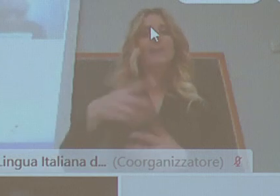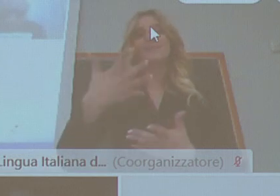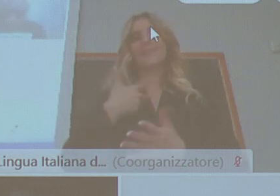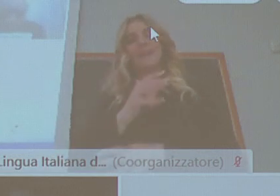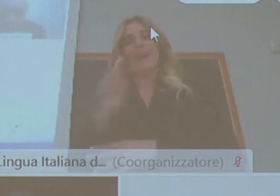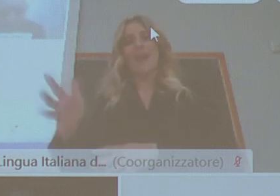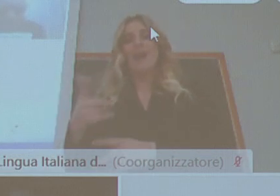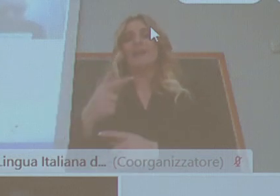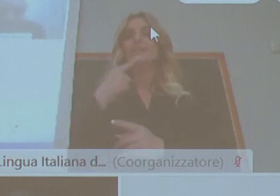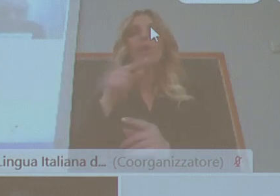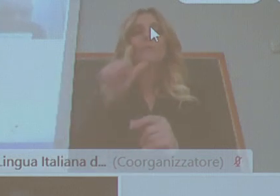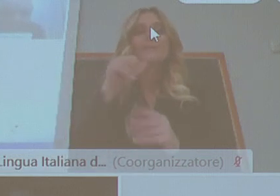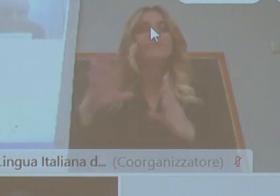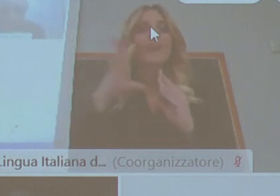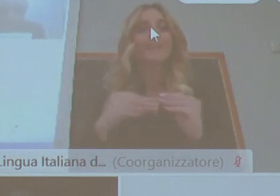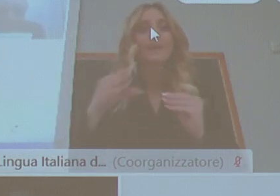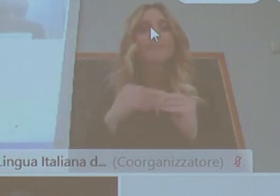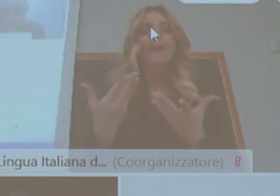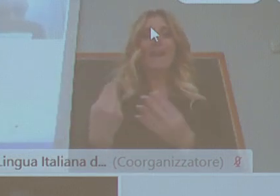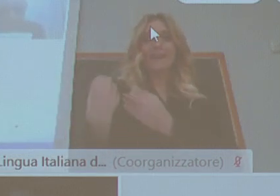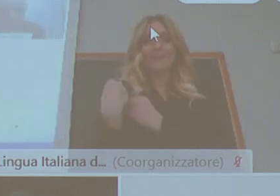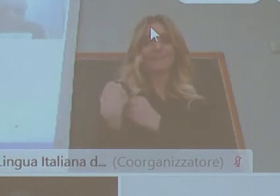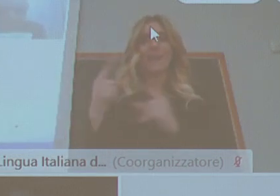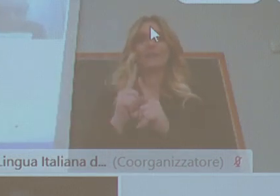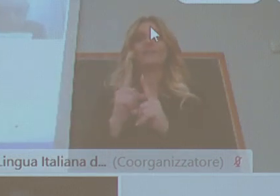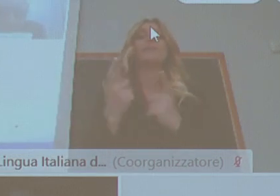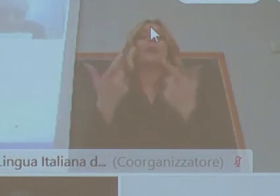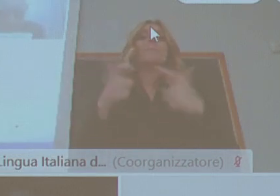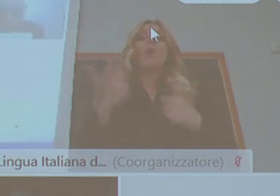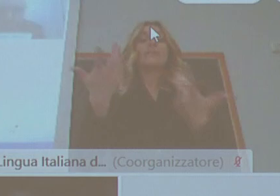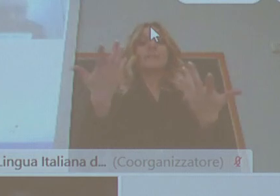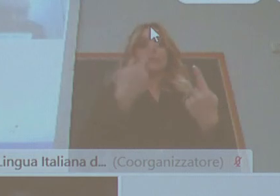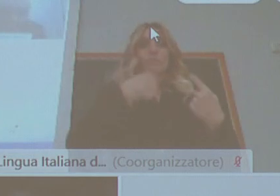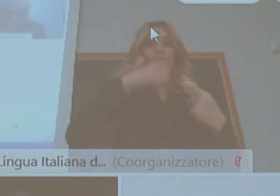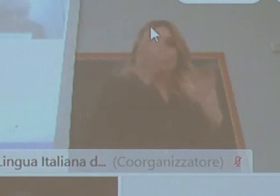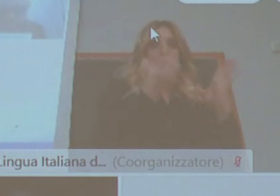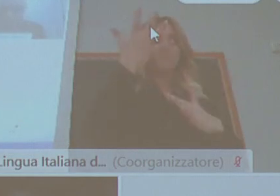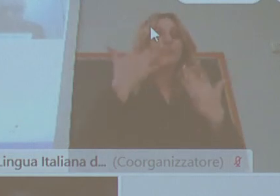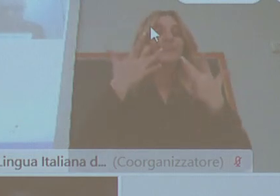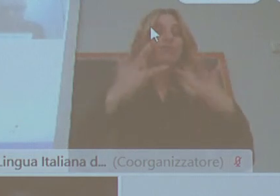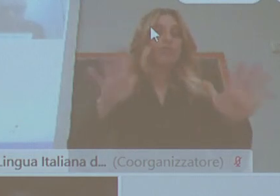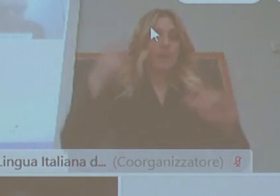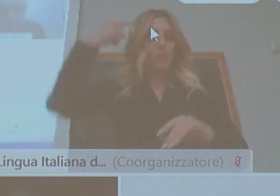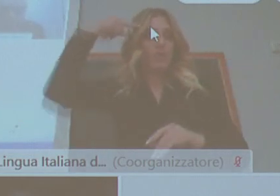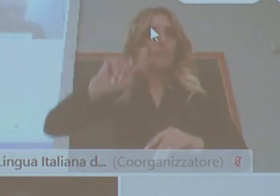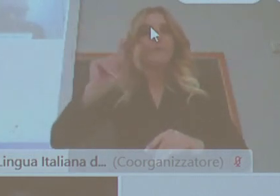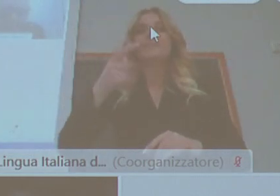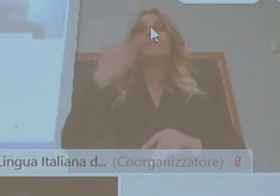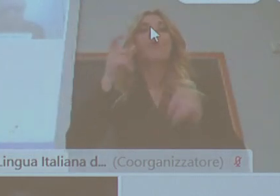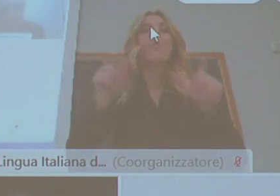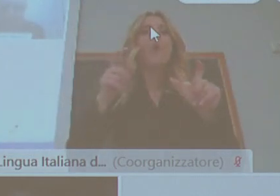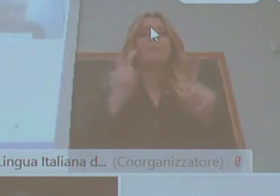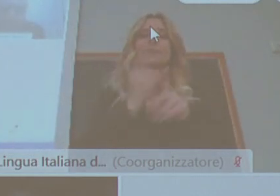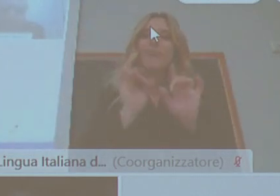danni di una visione, diciamo, ingenua, naif, onnipotente, prometeica, in cui l'uomo si liberava dalle